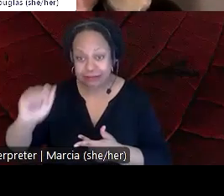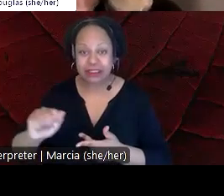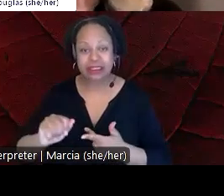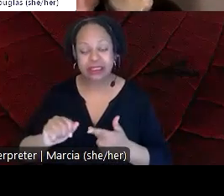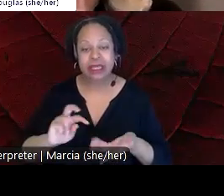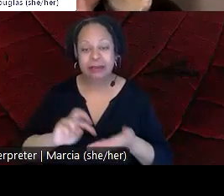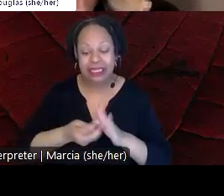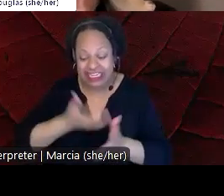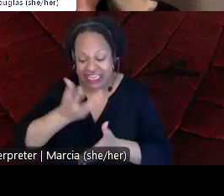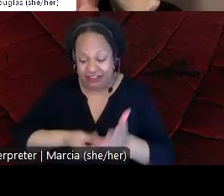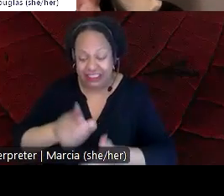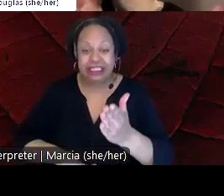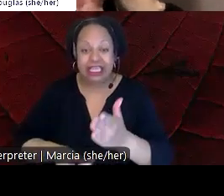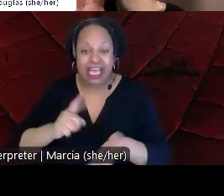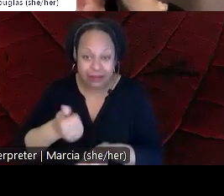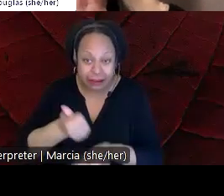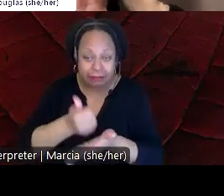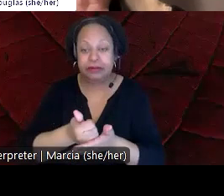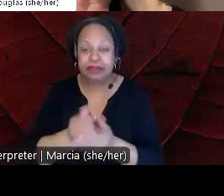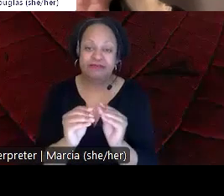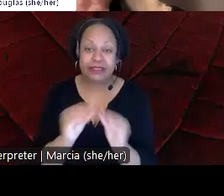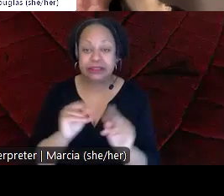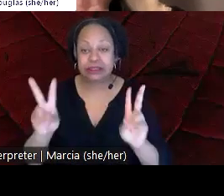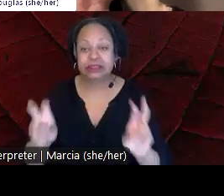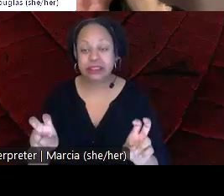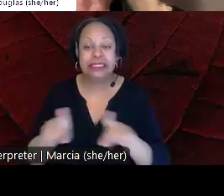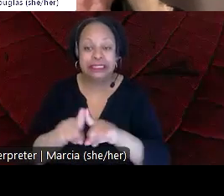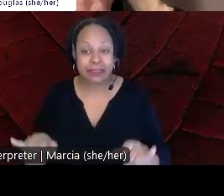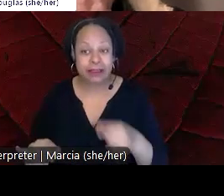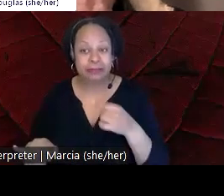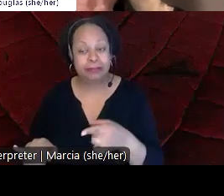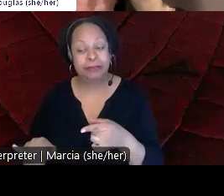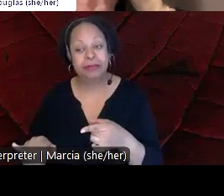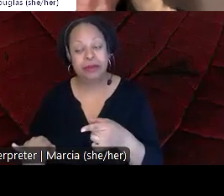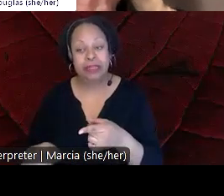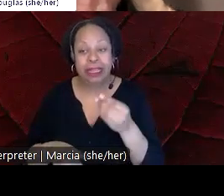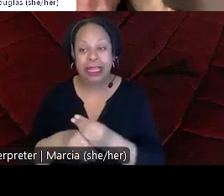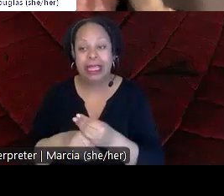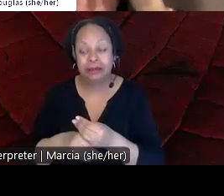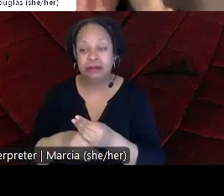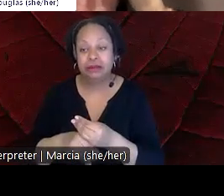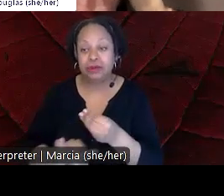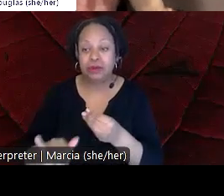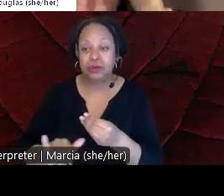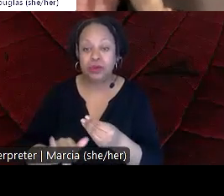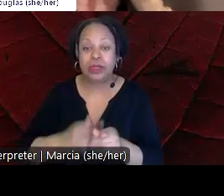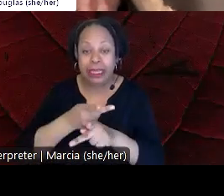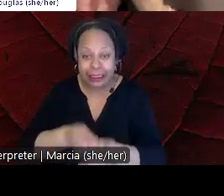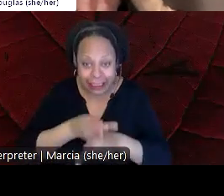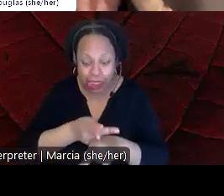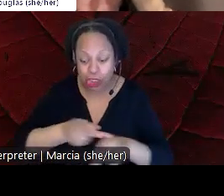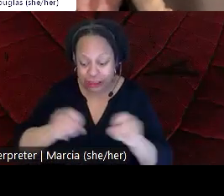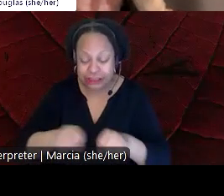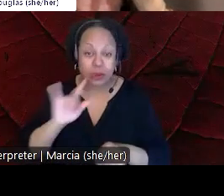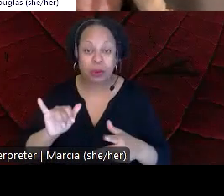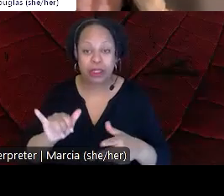des déficits qui doivent être réglés, résolus, mais ça nous indique aussi que les soins